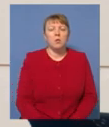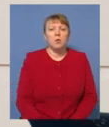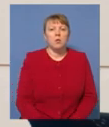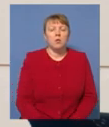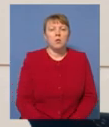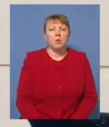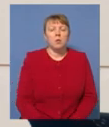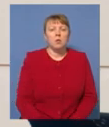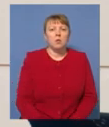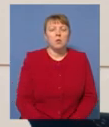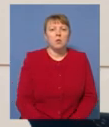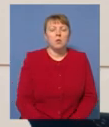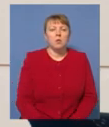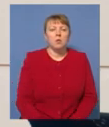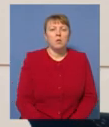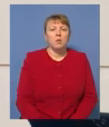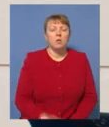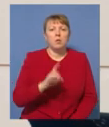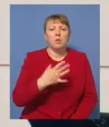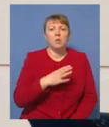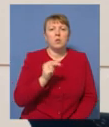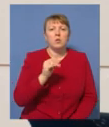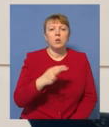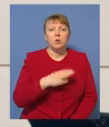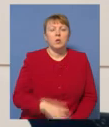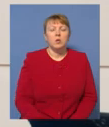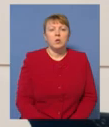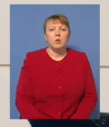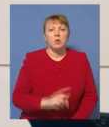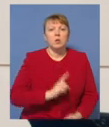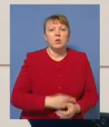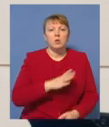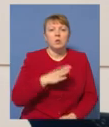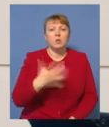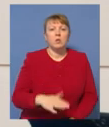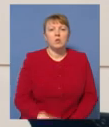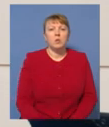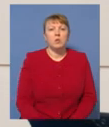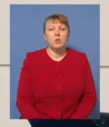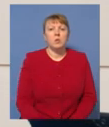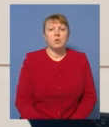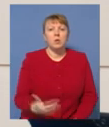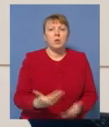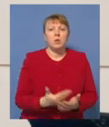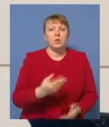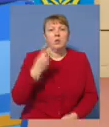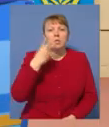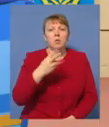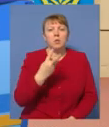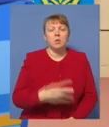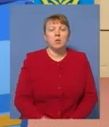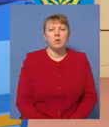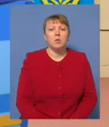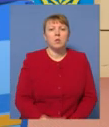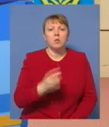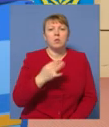Поэтому, да, в этой части, в кадровой части мы были усилены. Но получается, что в новой трехзвенной модели